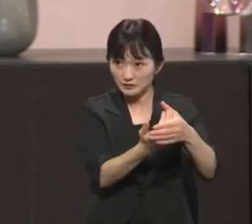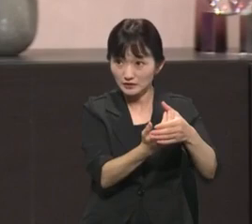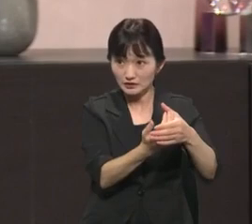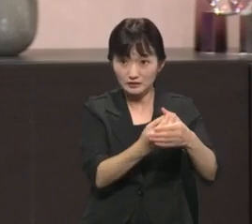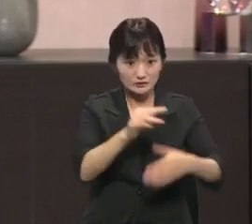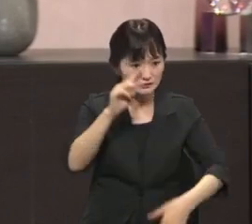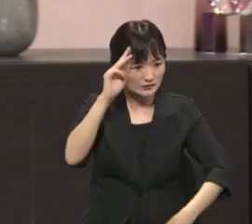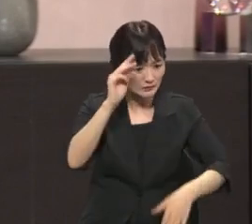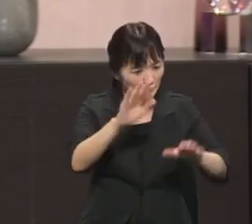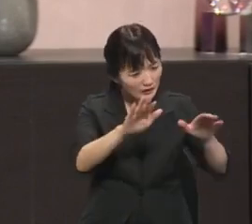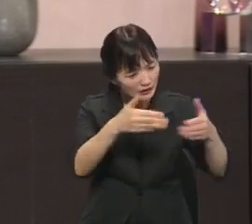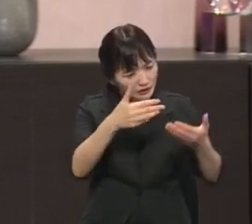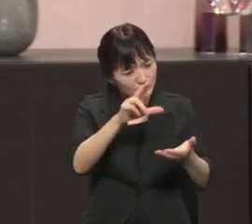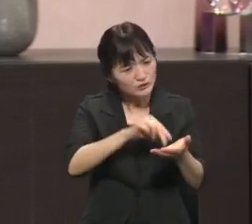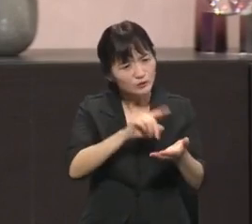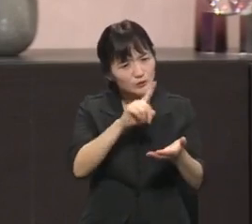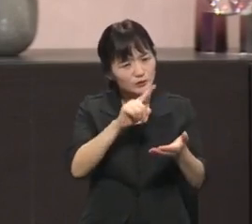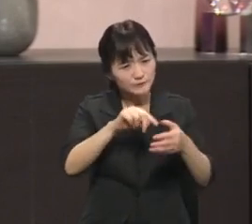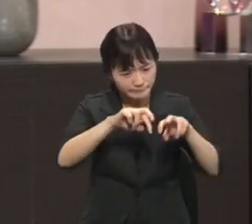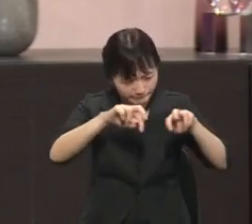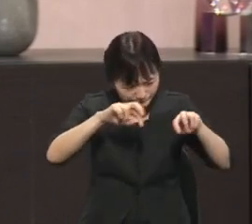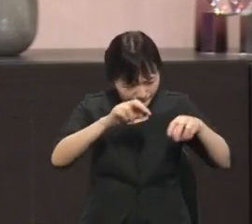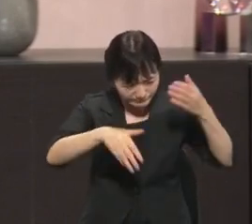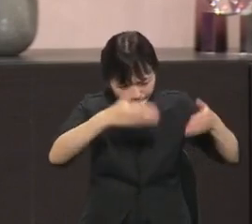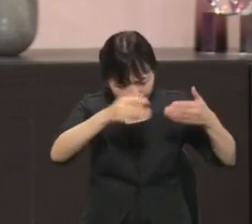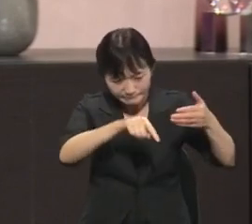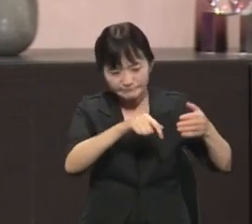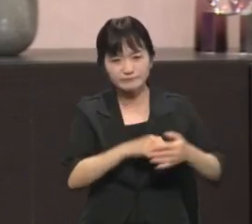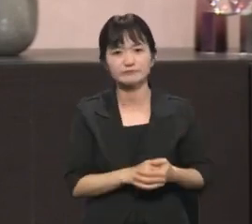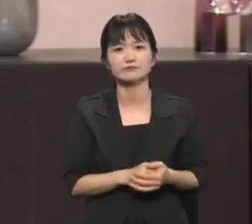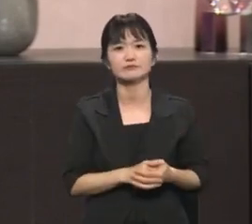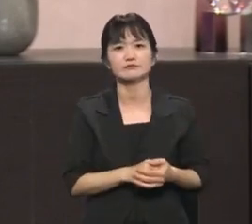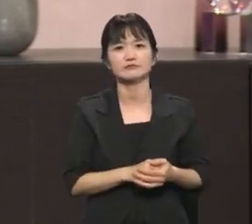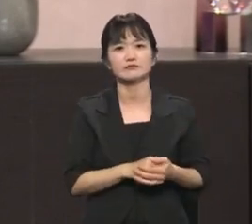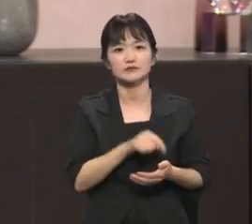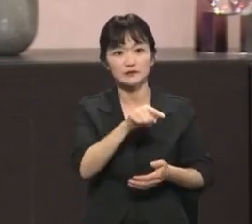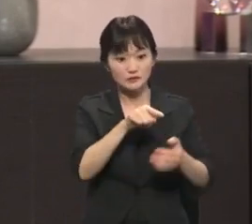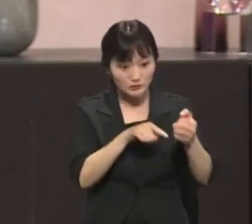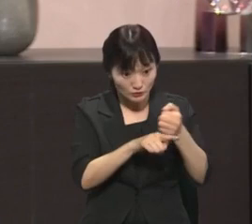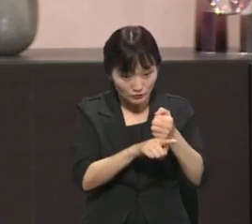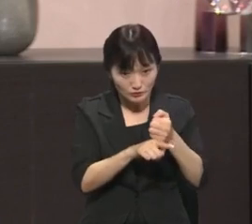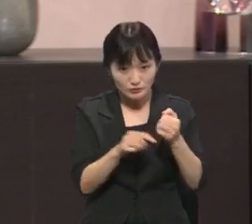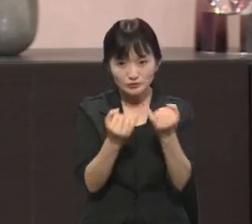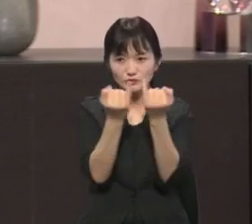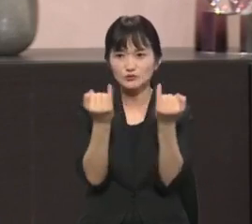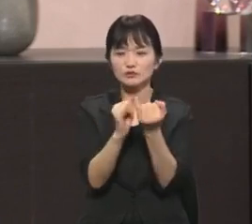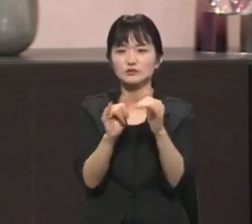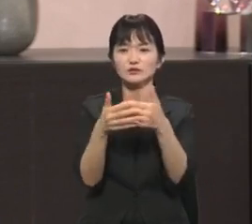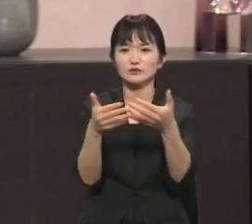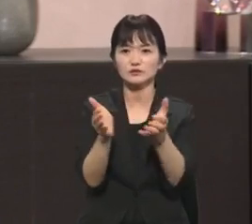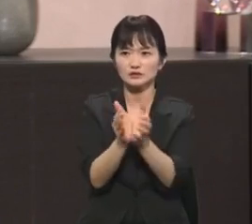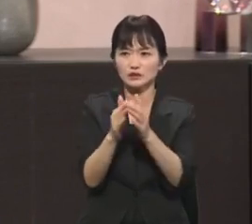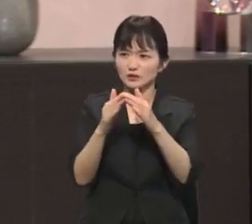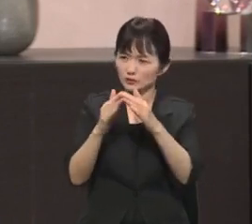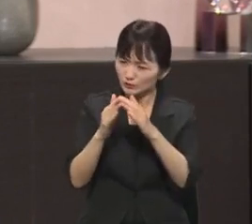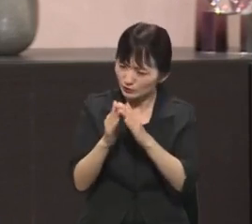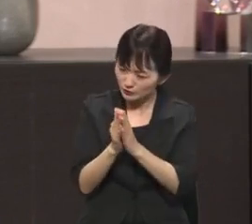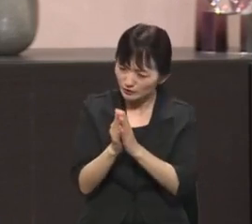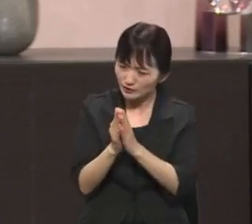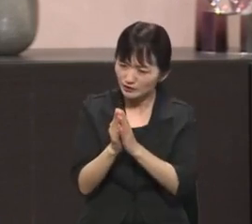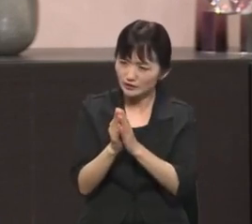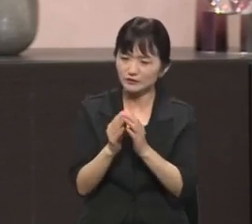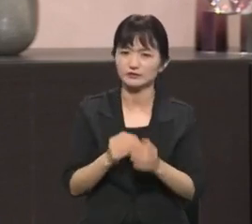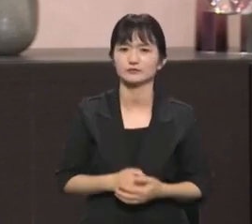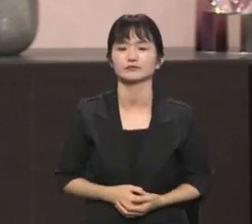문제점들을 들여다보면서 여가부의 문제점이 이런 것들이 있다라고 들어보는 계기가 돼야지 이것 때문에 페즈노인이 되면 여거보고 마치 이것만 잘못한 거